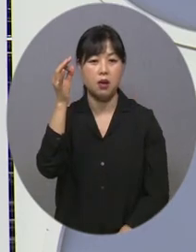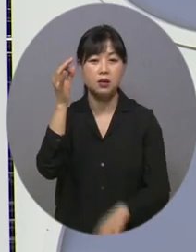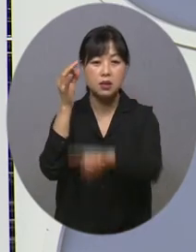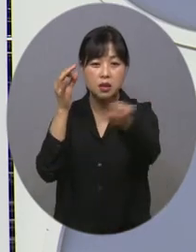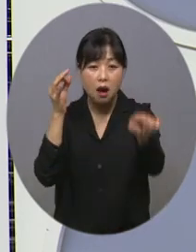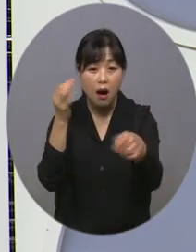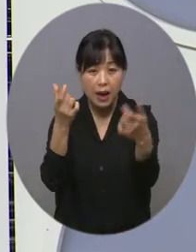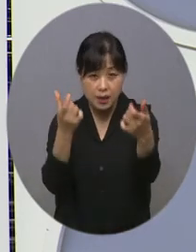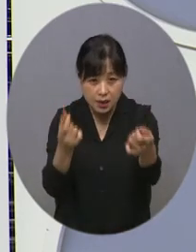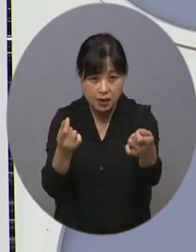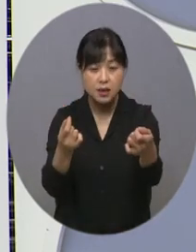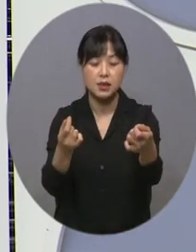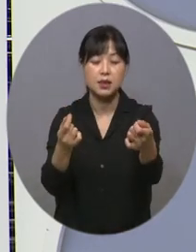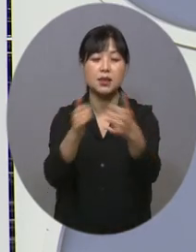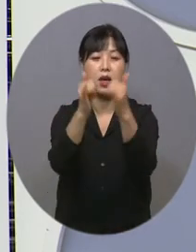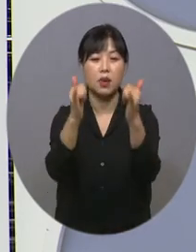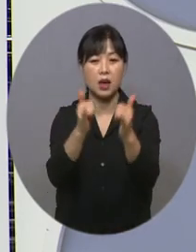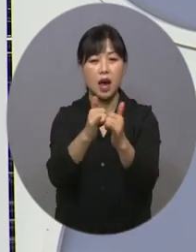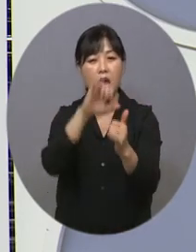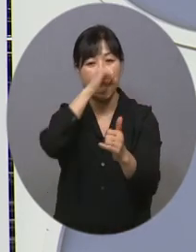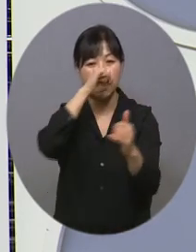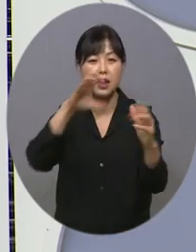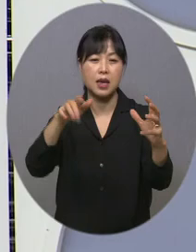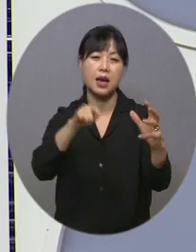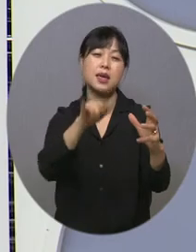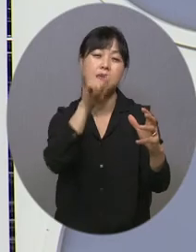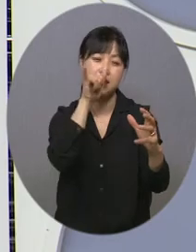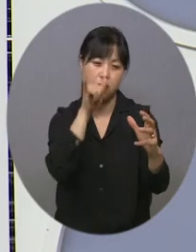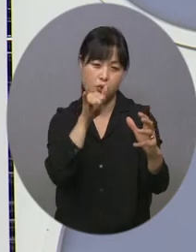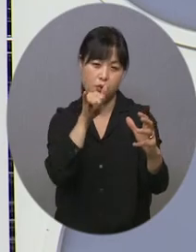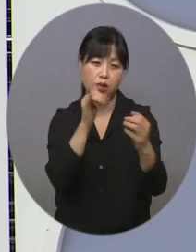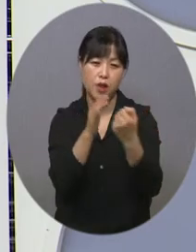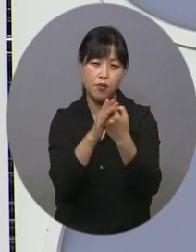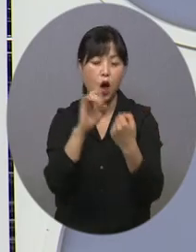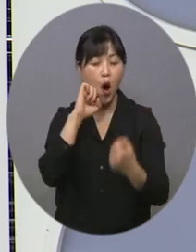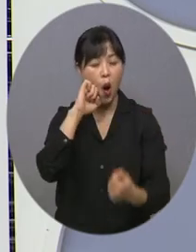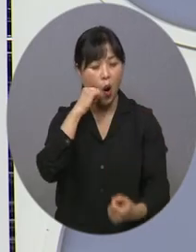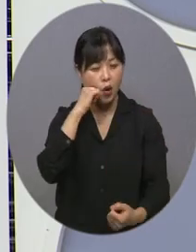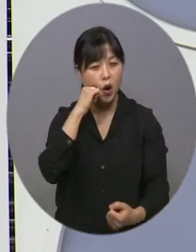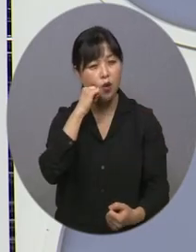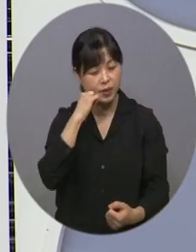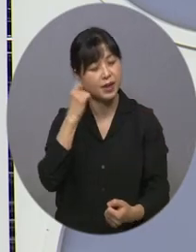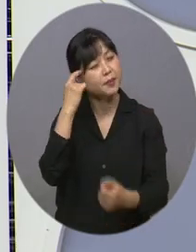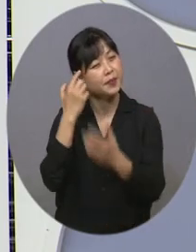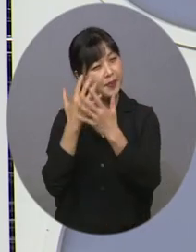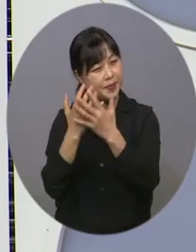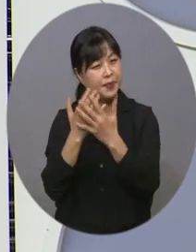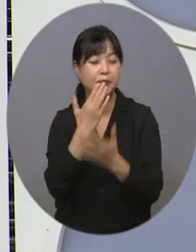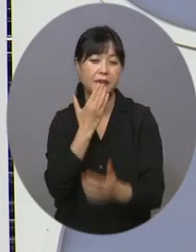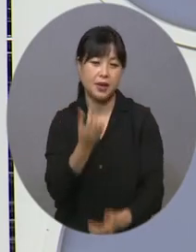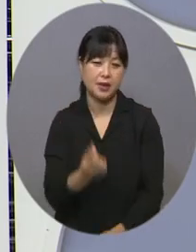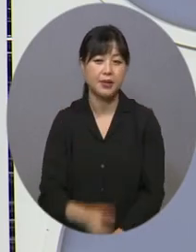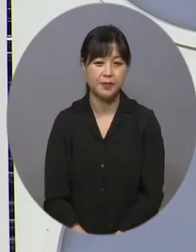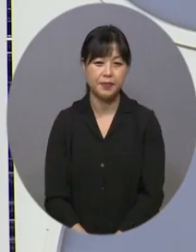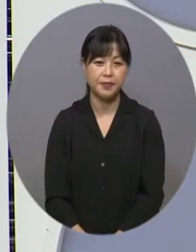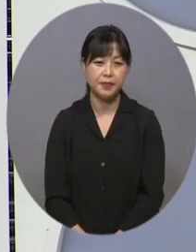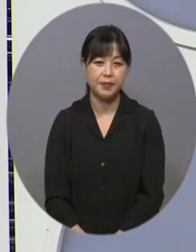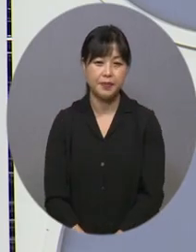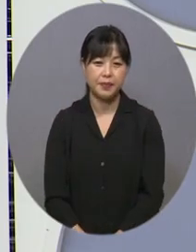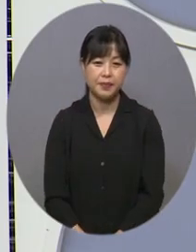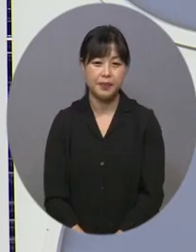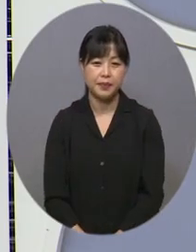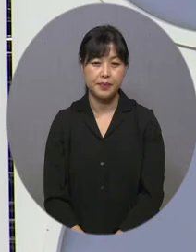아직도 아프리카에 존재한다고 보시면 어떤 어려움이 있었던 게 상상이 되지 않나 생각이 됩니다. 그러면 이제 저희가